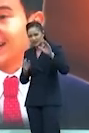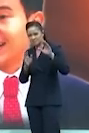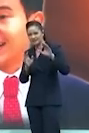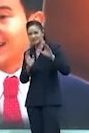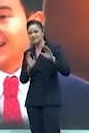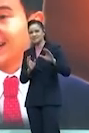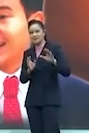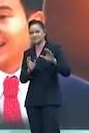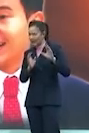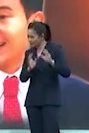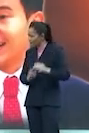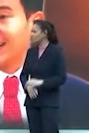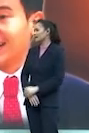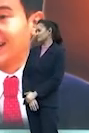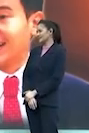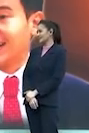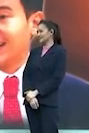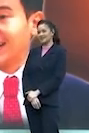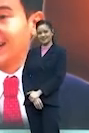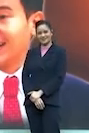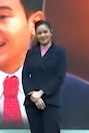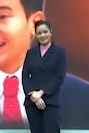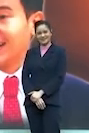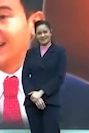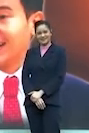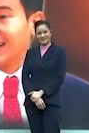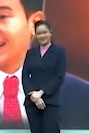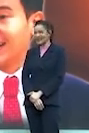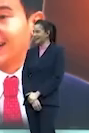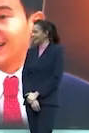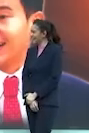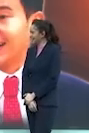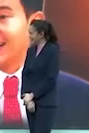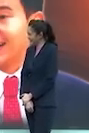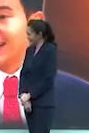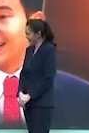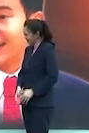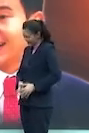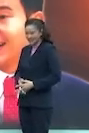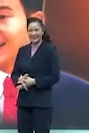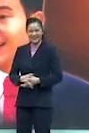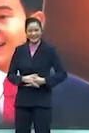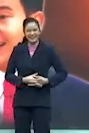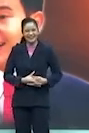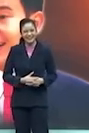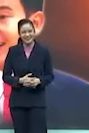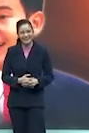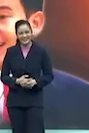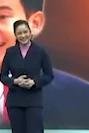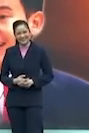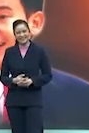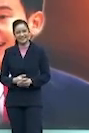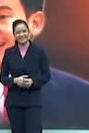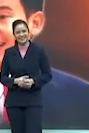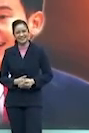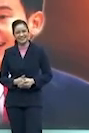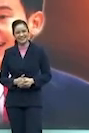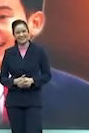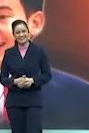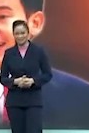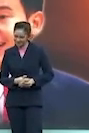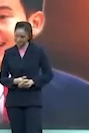ประชาชนเนี่ยมายืนแบบตากฝนแบบนี้อาจจะสร้างโดมให้หรอคะอันนี้ต้องไปดูบรรยากาศบางช่วงบางตอนนะคะ